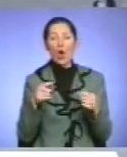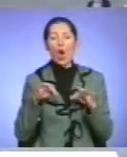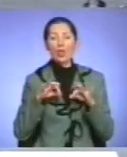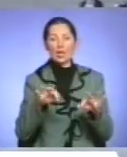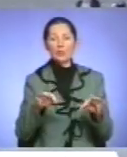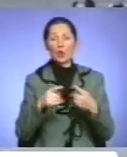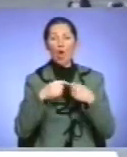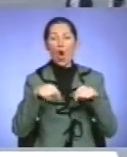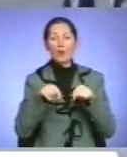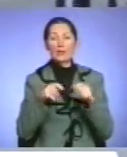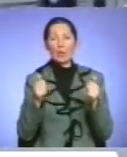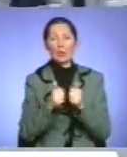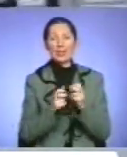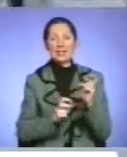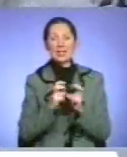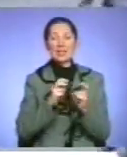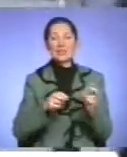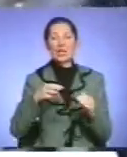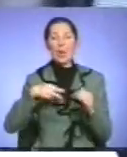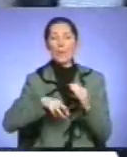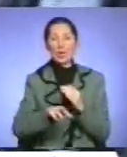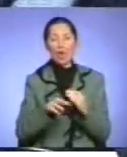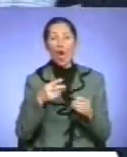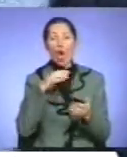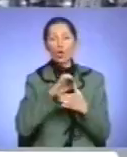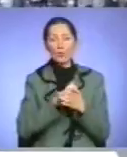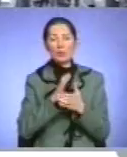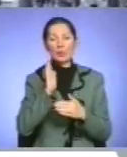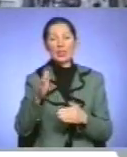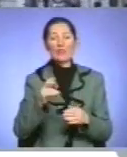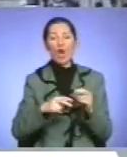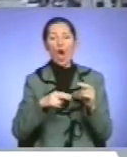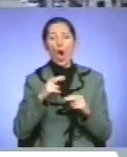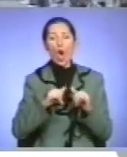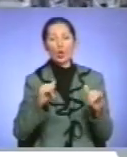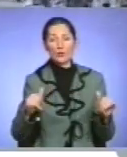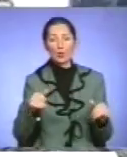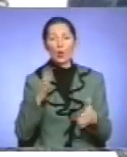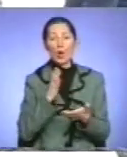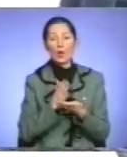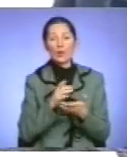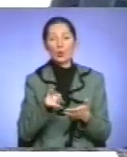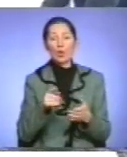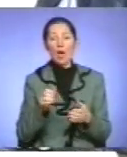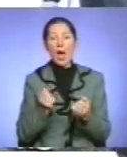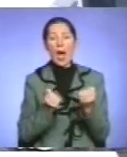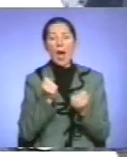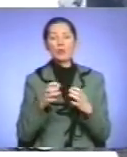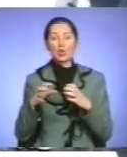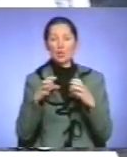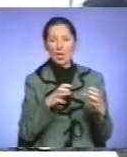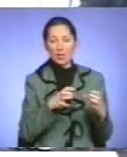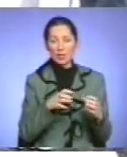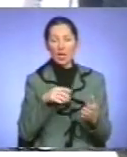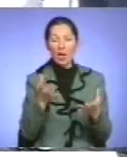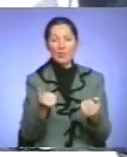метро Видобичі. Зокрема, ознайомився з перспективами розвитку розташованої тут автостанції. Також голова уряду взяв участь у